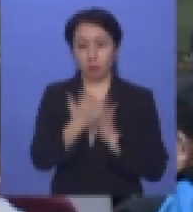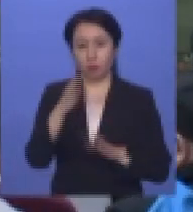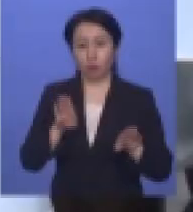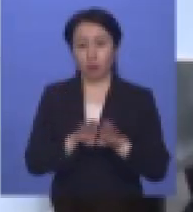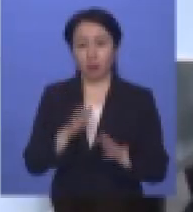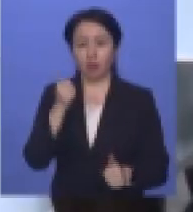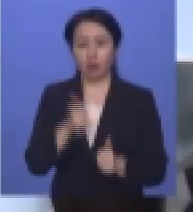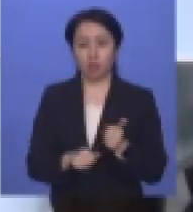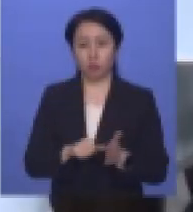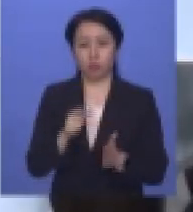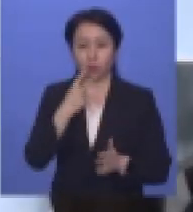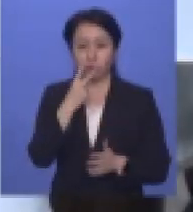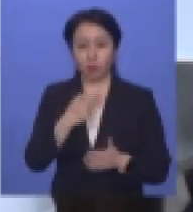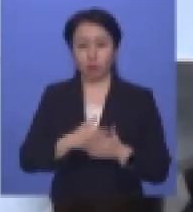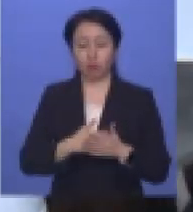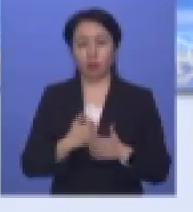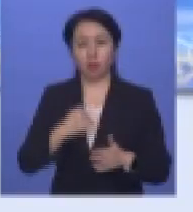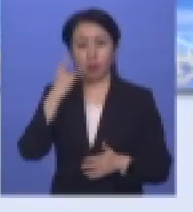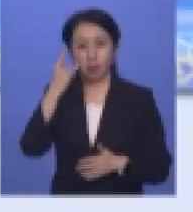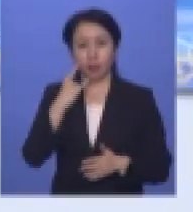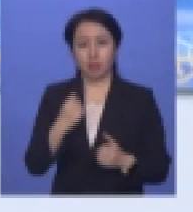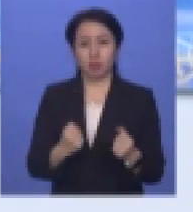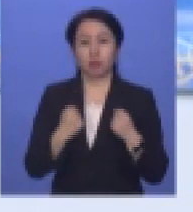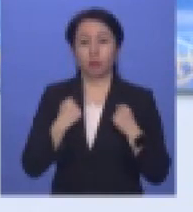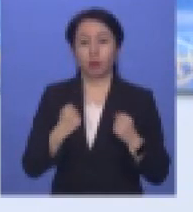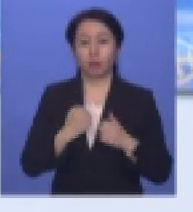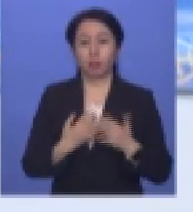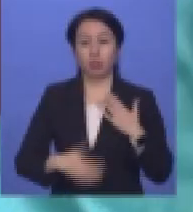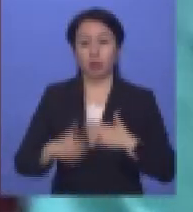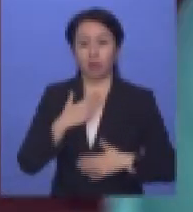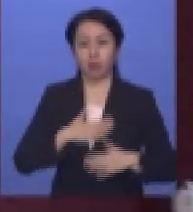каждого из участников увидеть перед собой выдающихся казахстанских спортсменов – большая